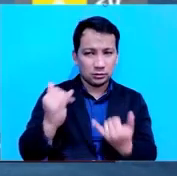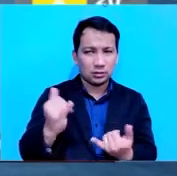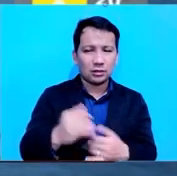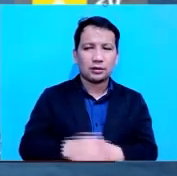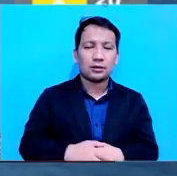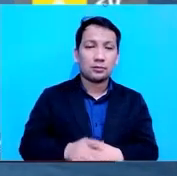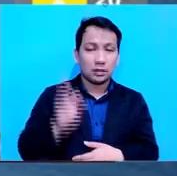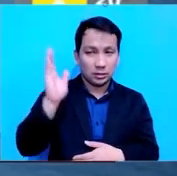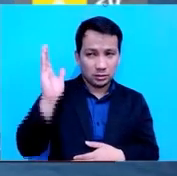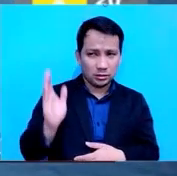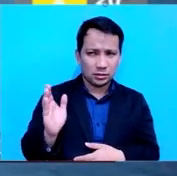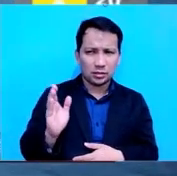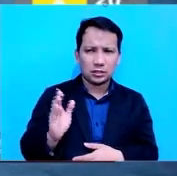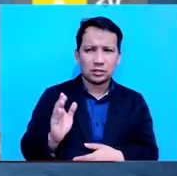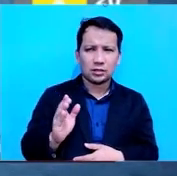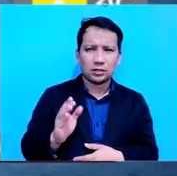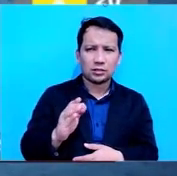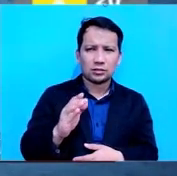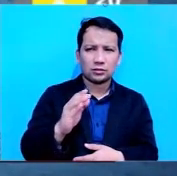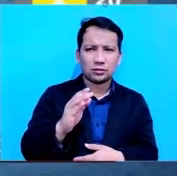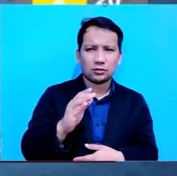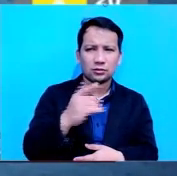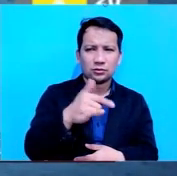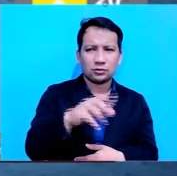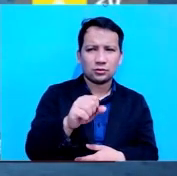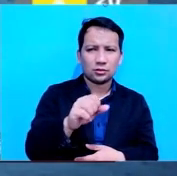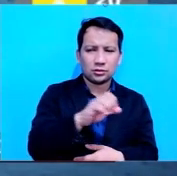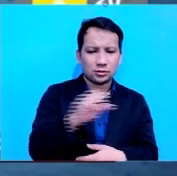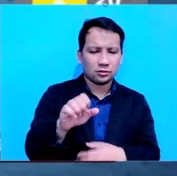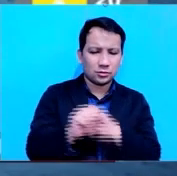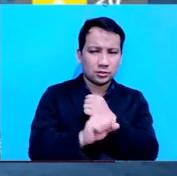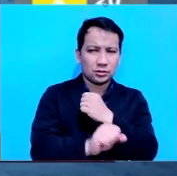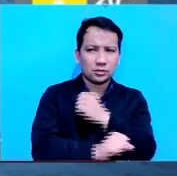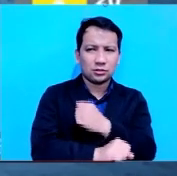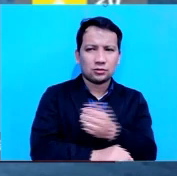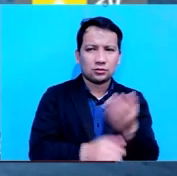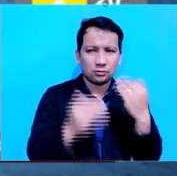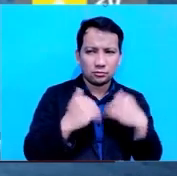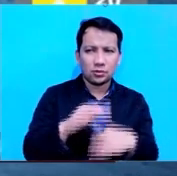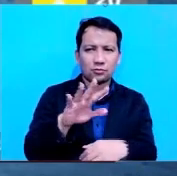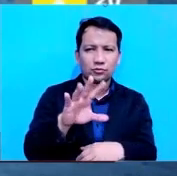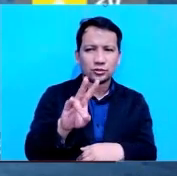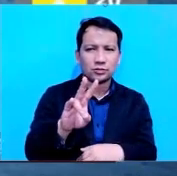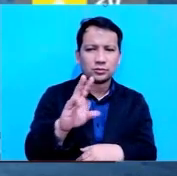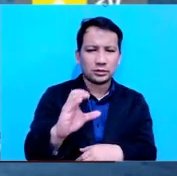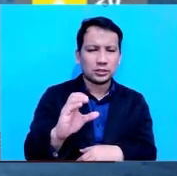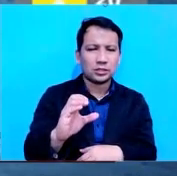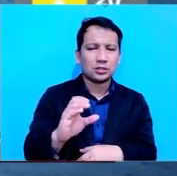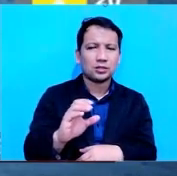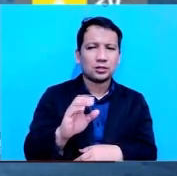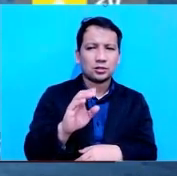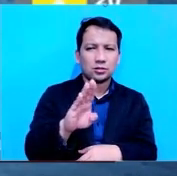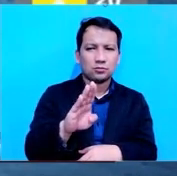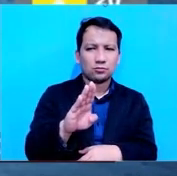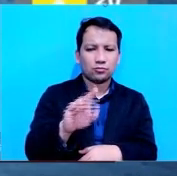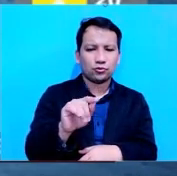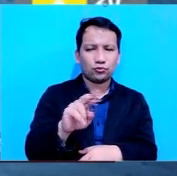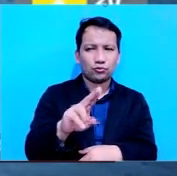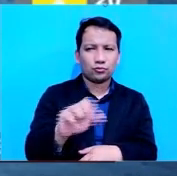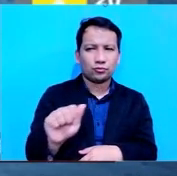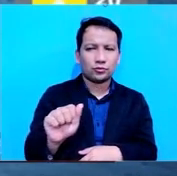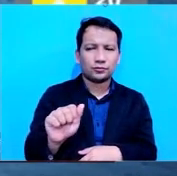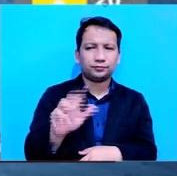dyan ang Guian sa Eastern Samar na nasa 47 degrees Celsius. 46 degrees Celsius naman sa